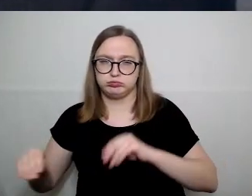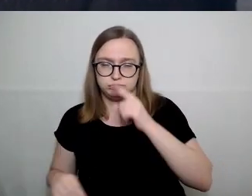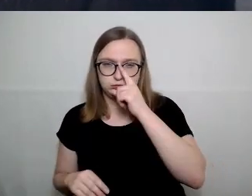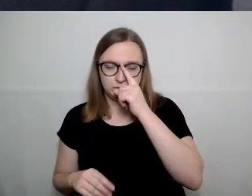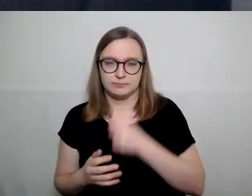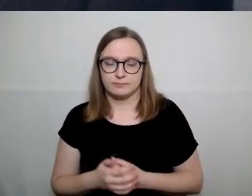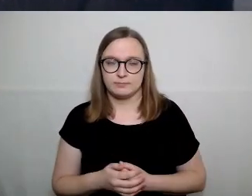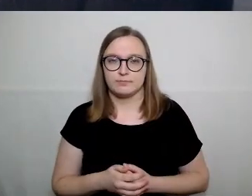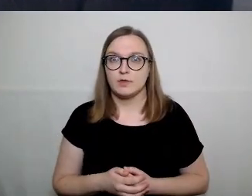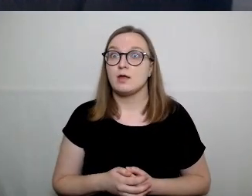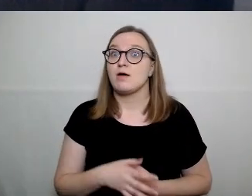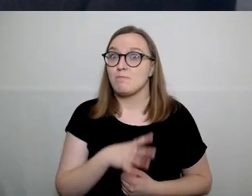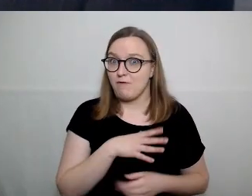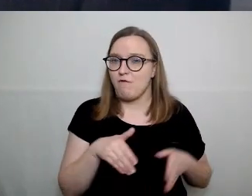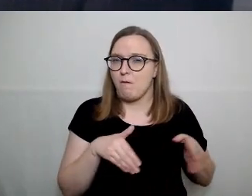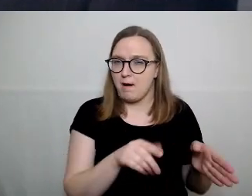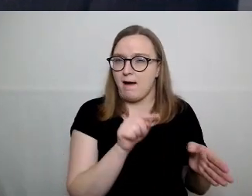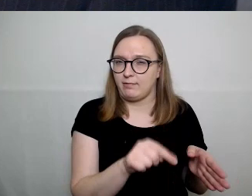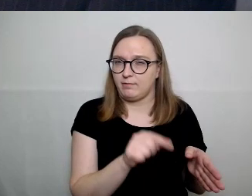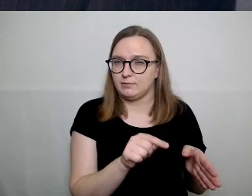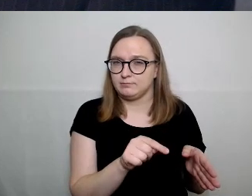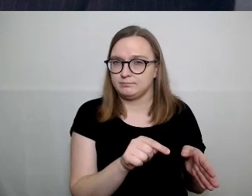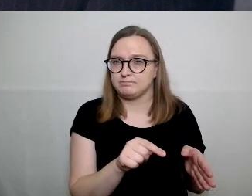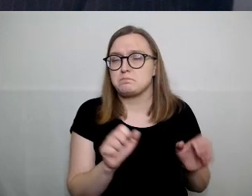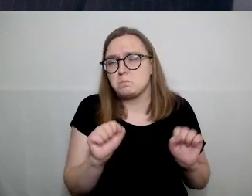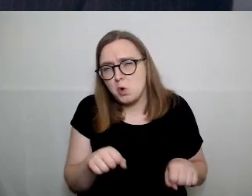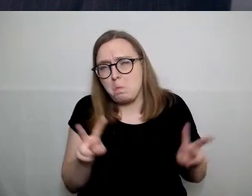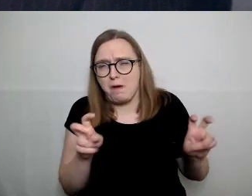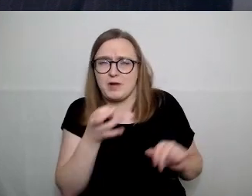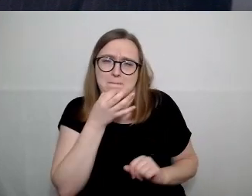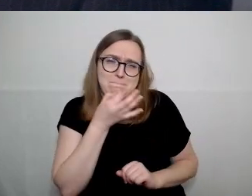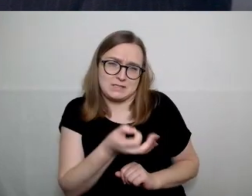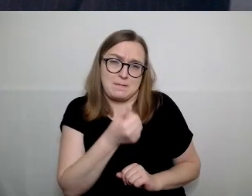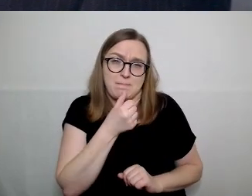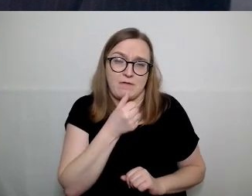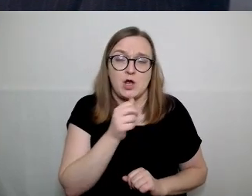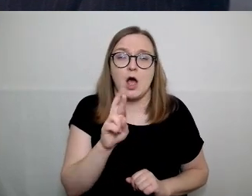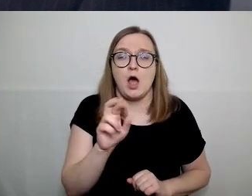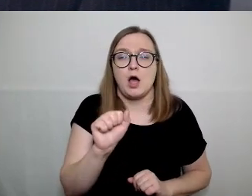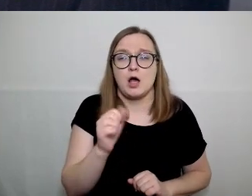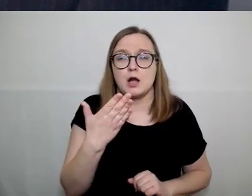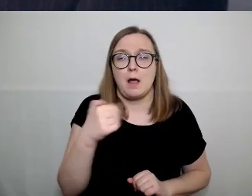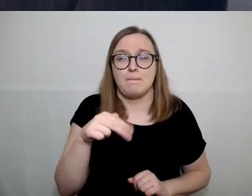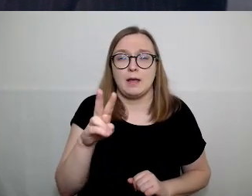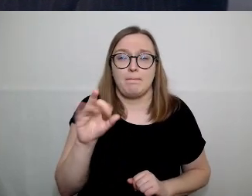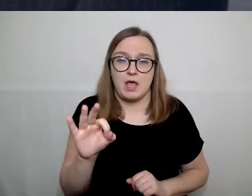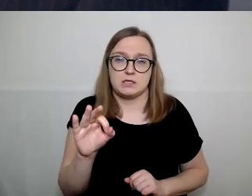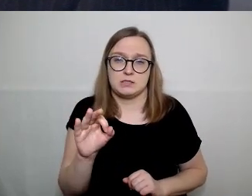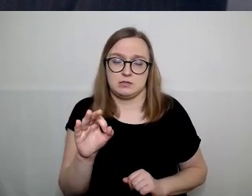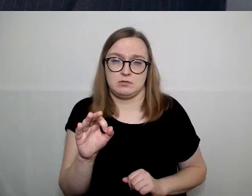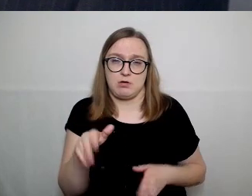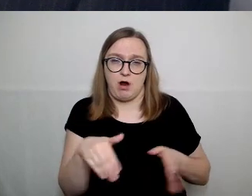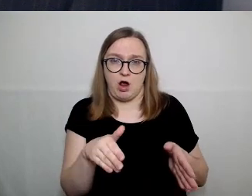Ir kai kurios gatvės, galėčiau ir paminėti, net, sakykim, yra tokia Ramybės gatvė, akligatvis visiškai, kuris